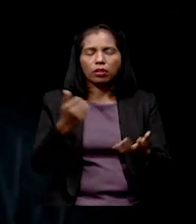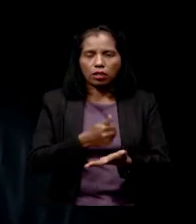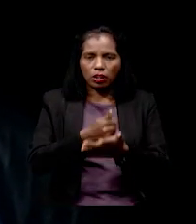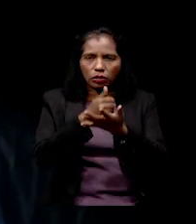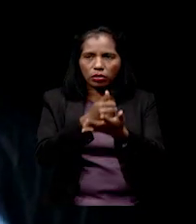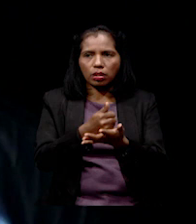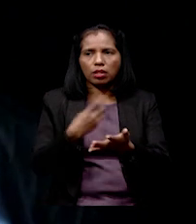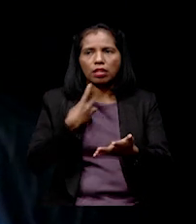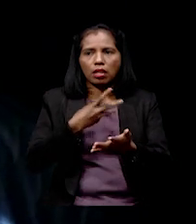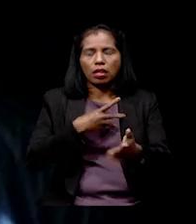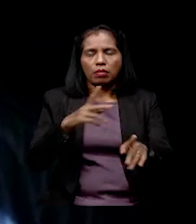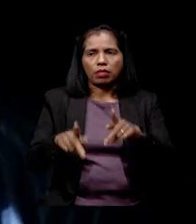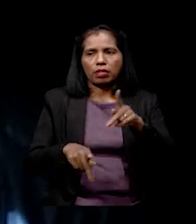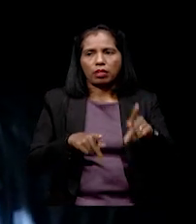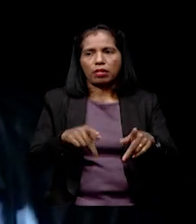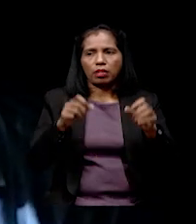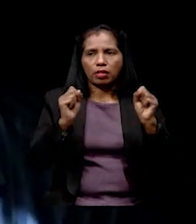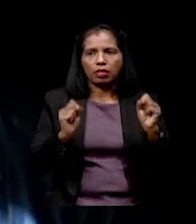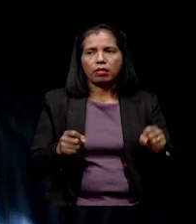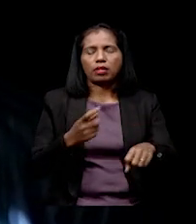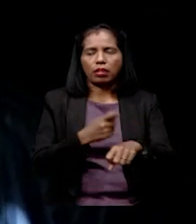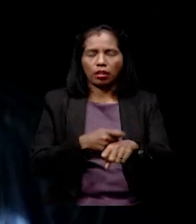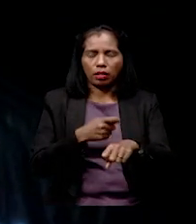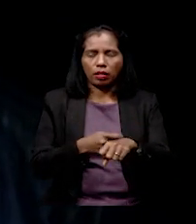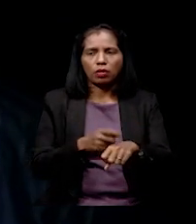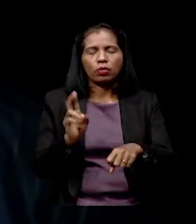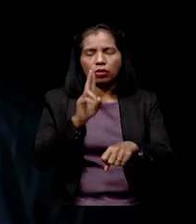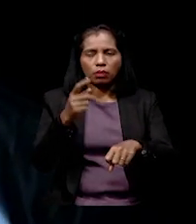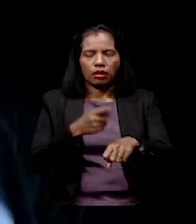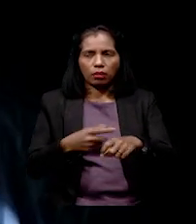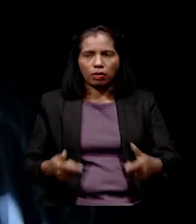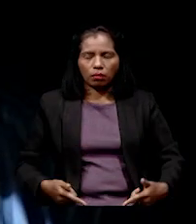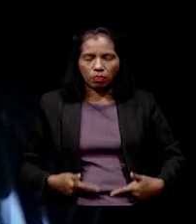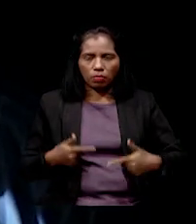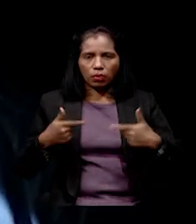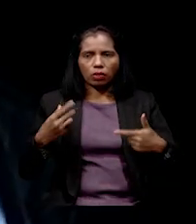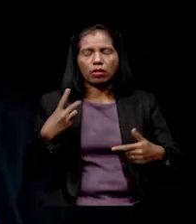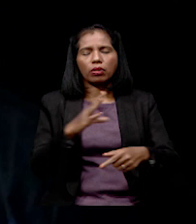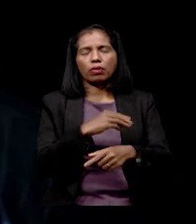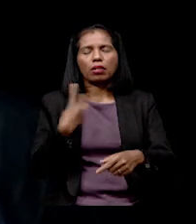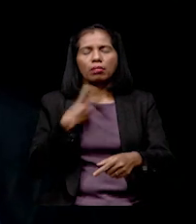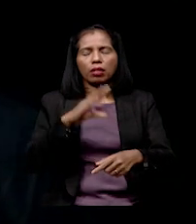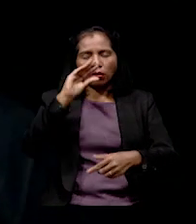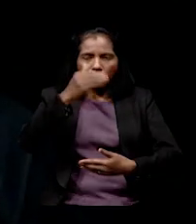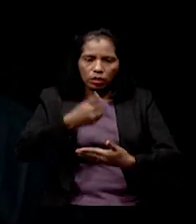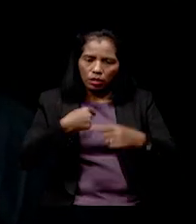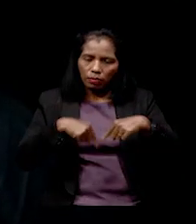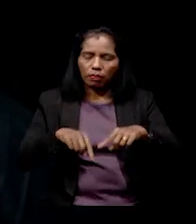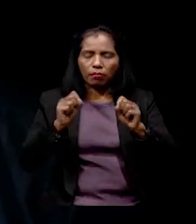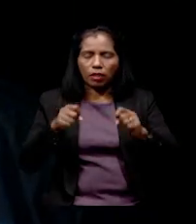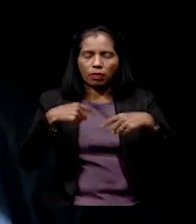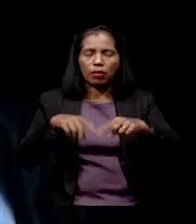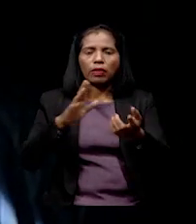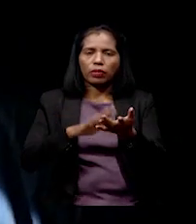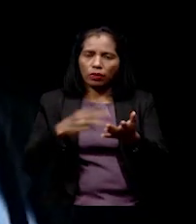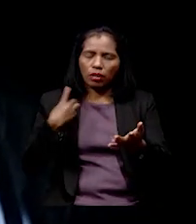duni ba ami pobu kodi ba tempu ba amne moris no mos amne wan sir ba skola amne luri moro